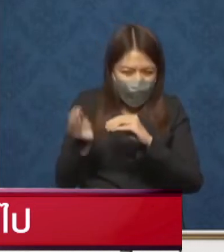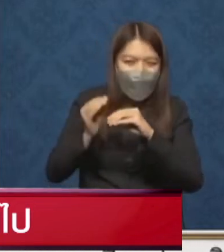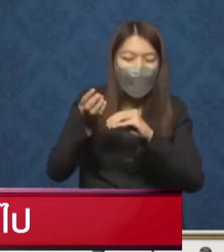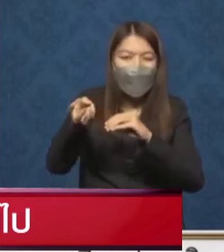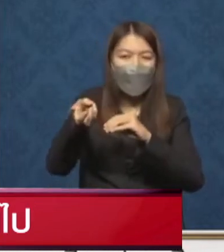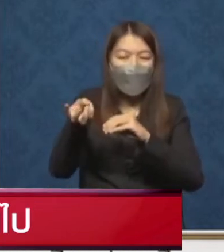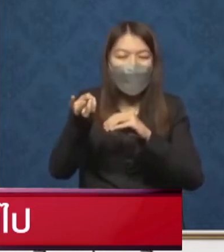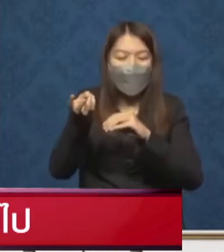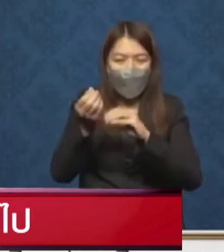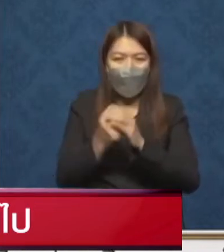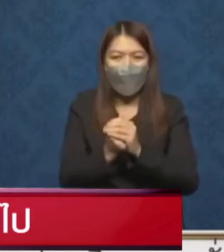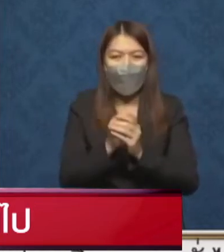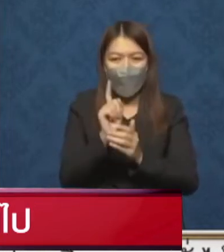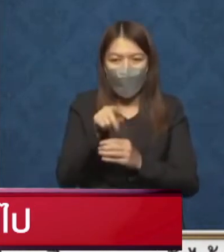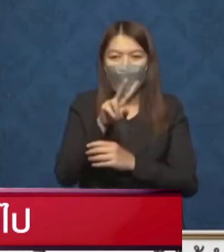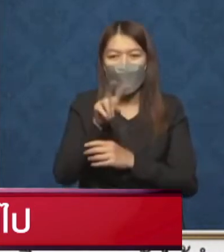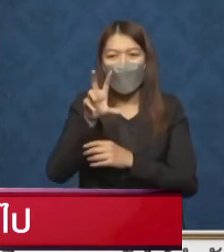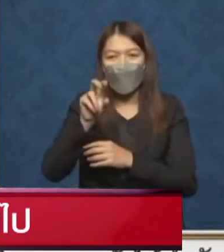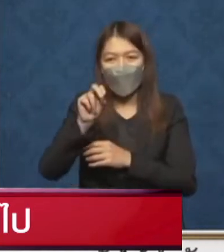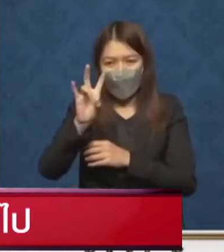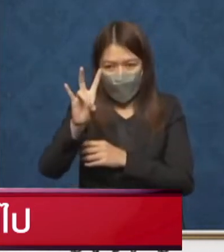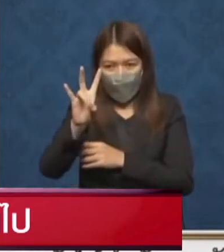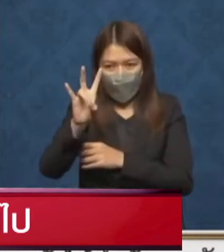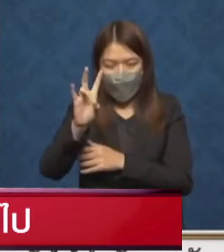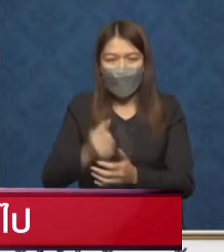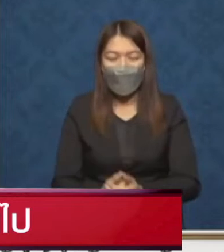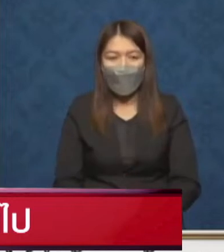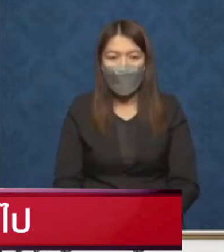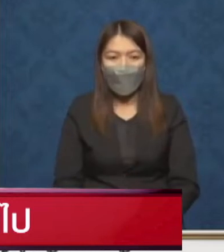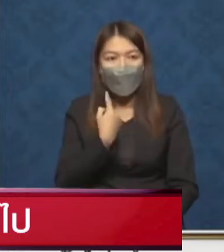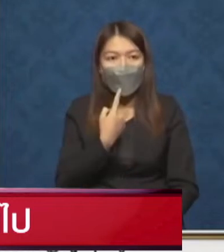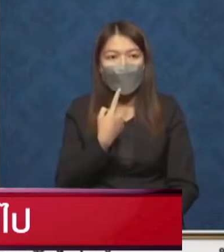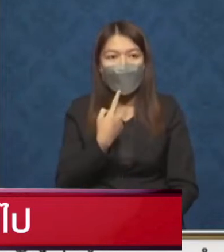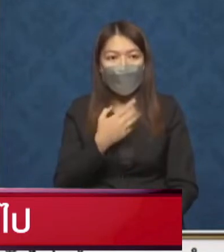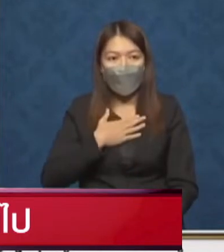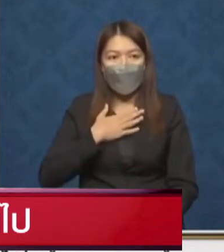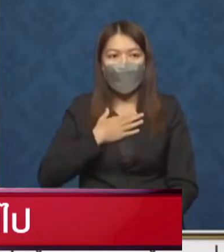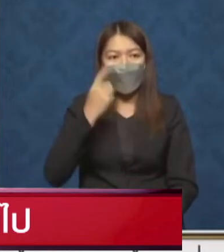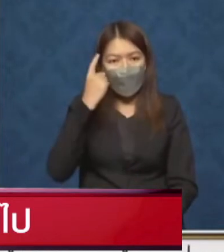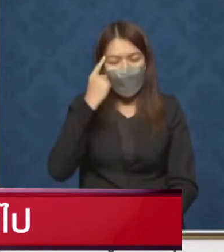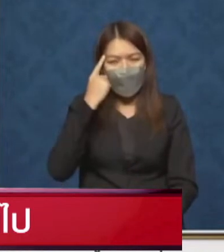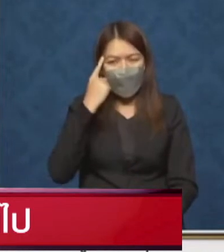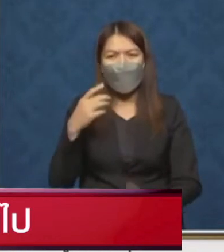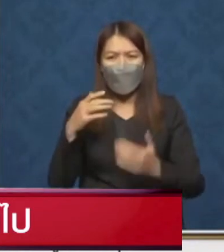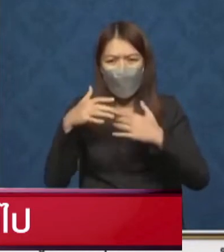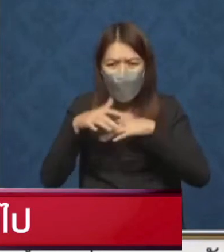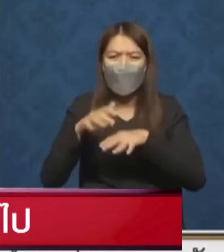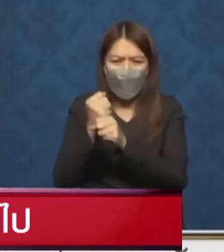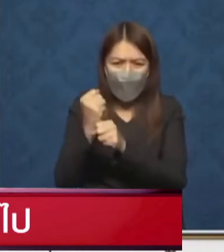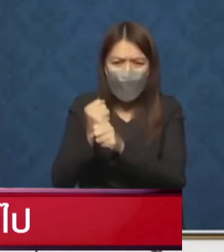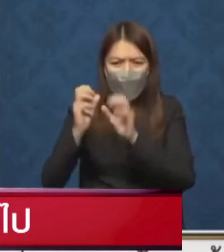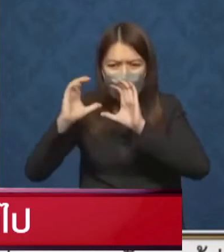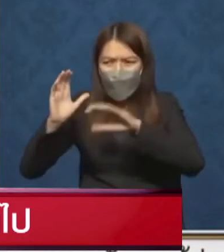ดจึงทำให้นายชวนให้สสแสดงตนด้วยการเสียบบัตรพบว่ามีผู้แสดงตนจำนวน227ค